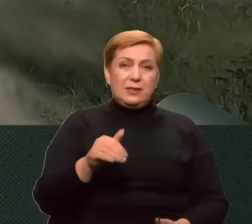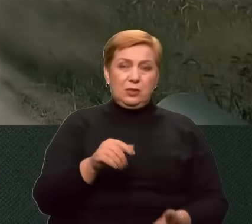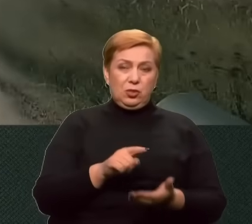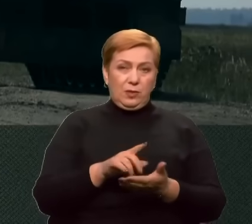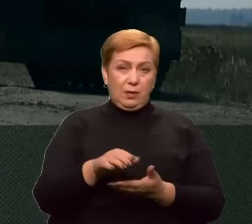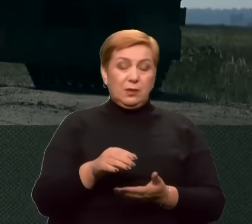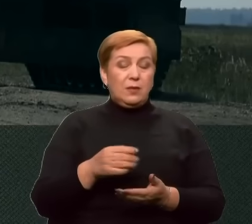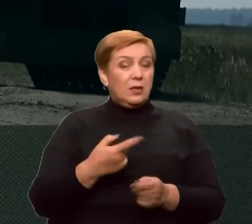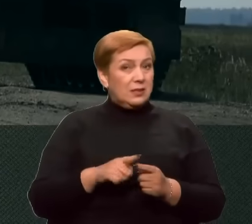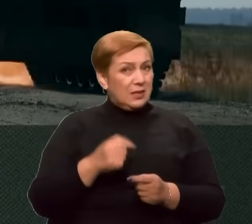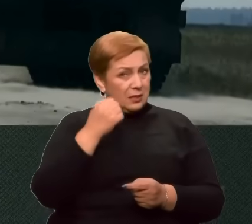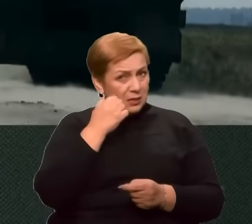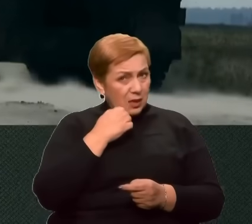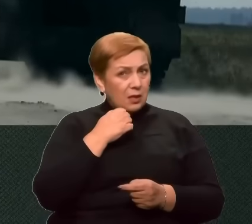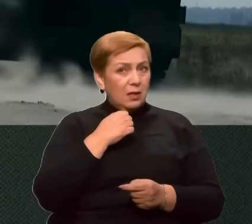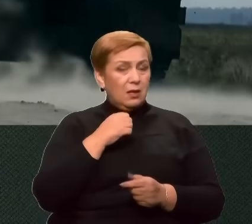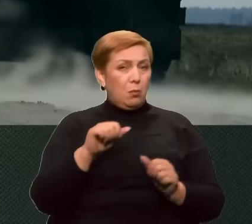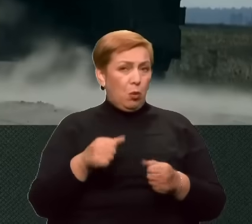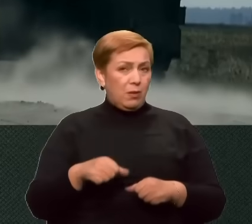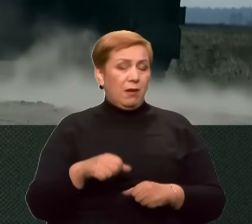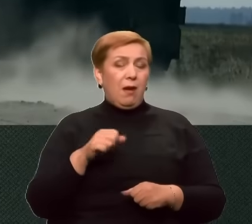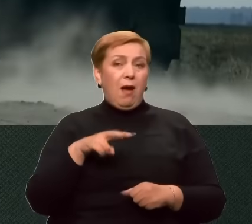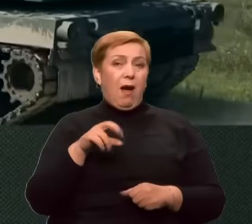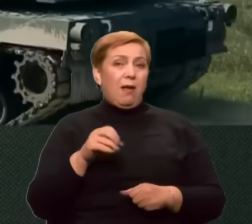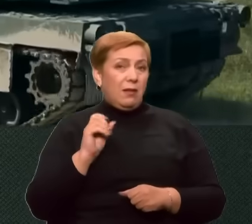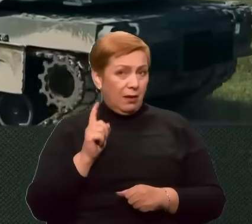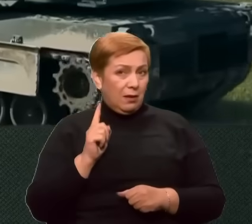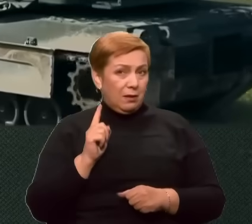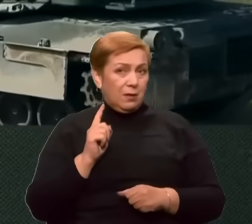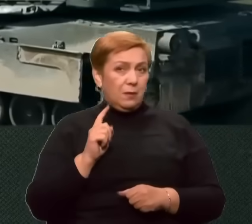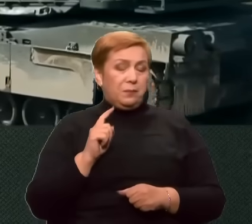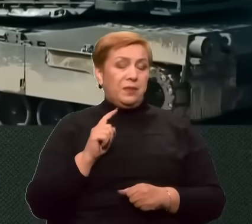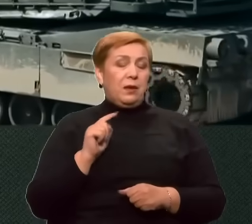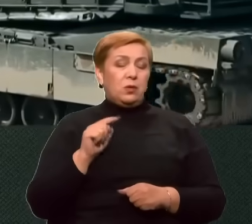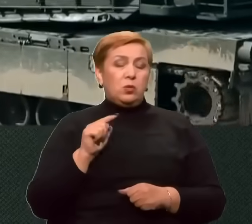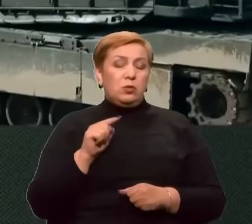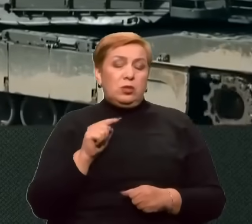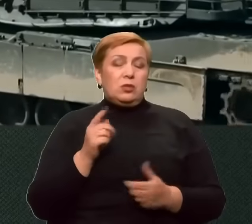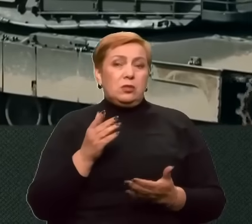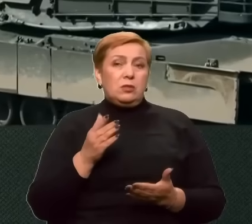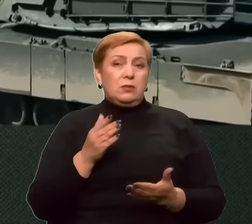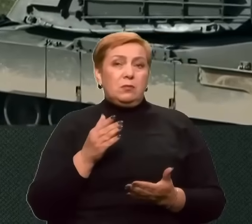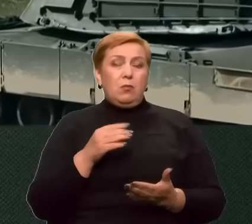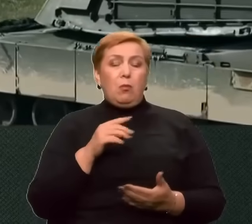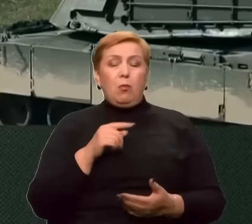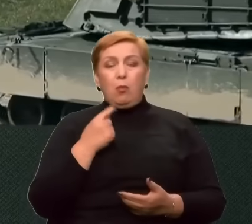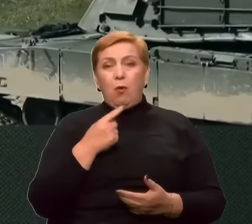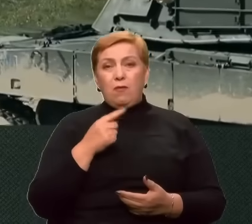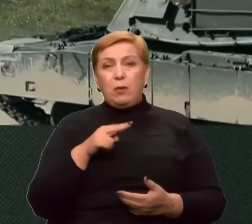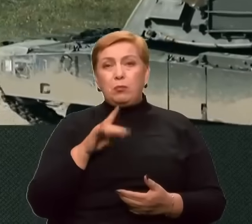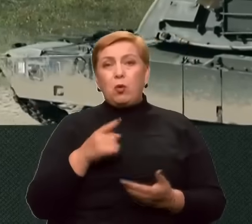застарілі моделі. Але, як то кажуть, тут головна вже у росіян йдеться про